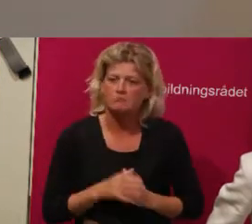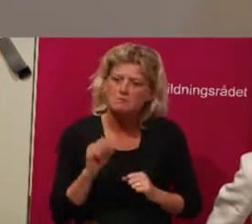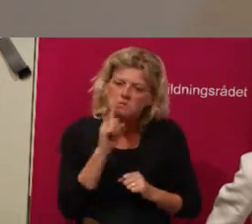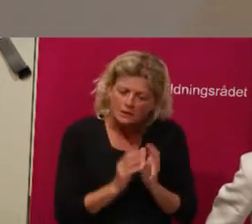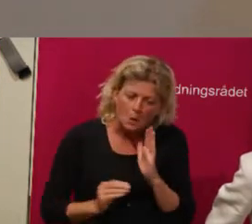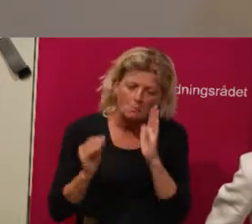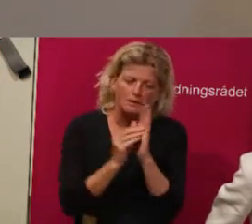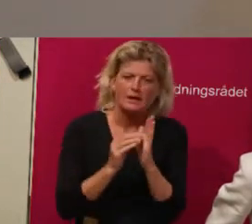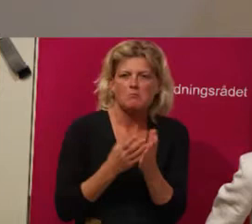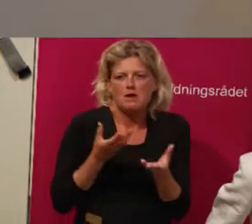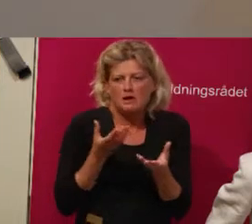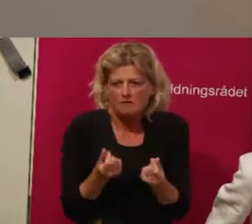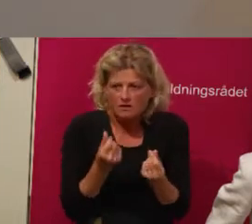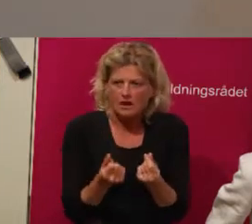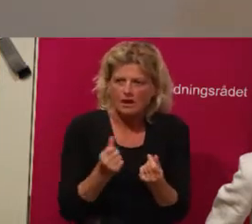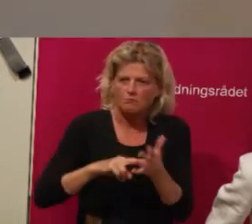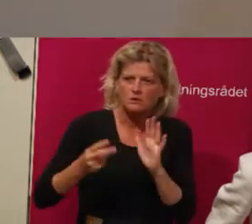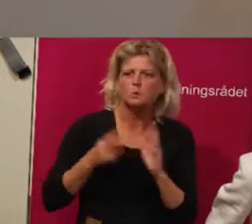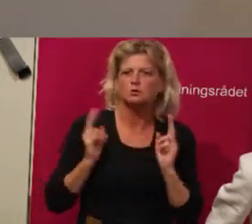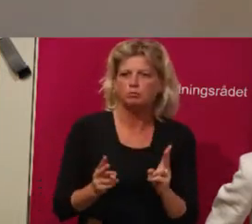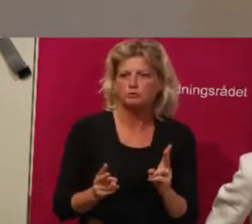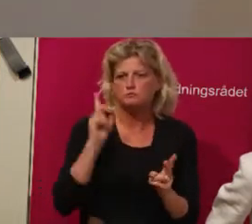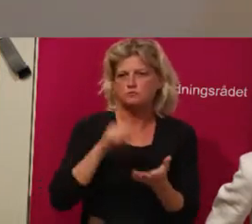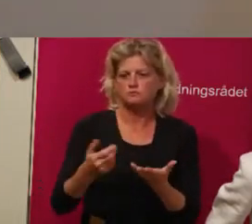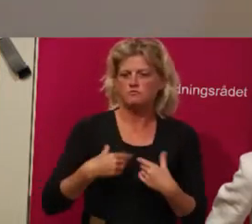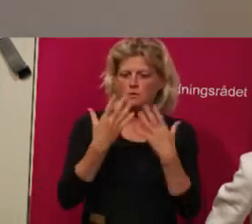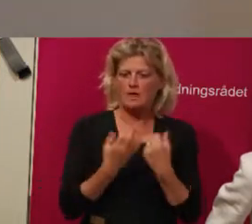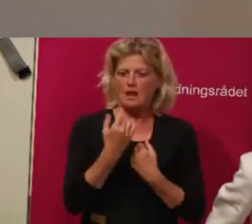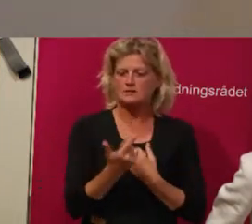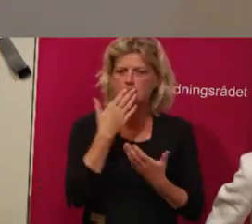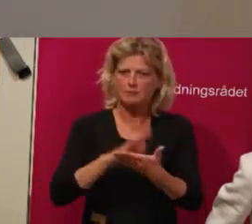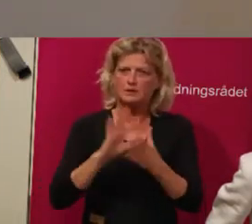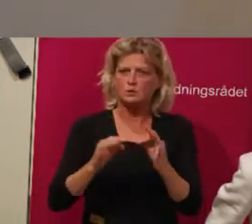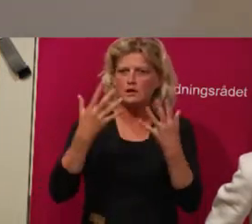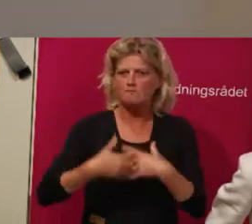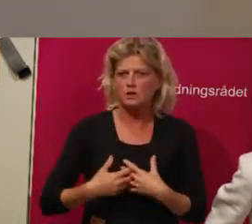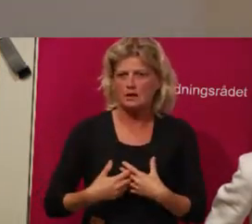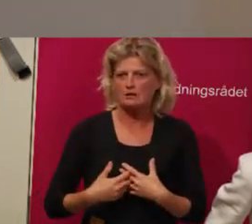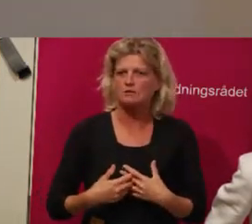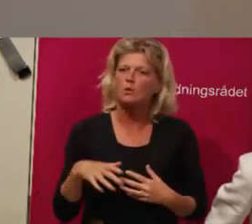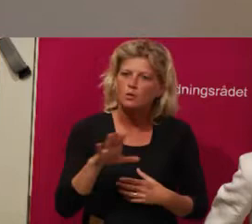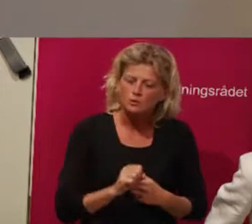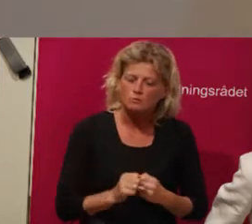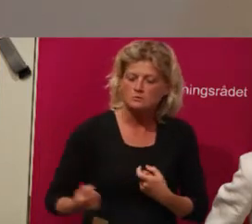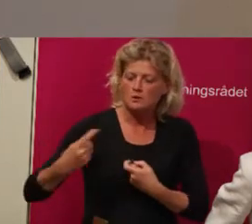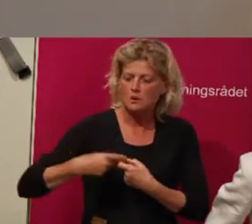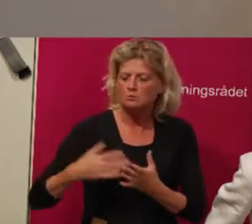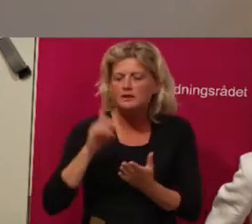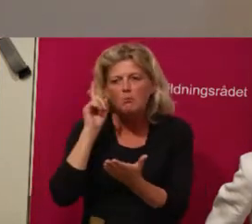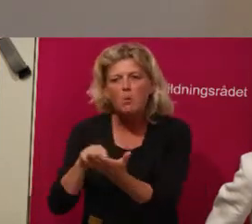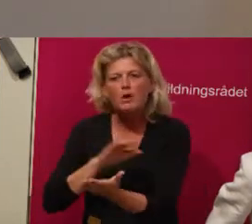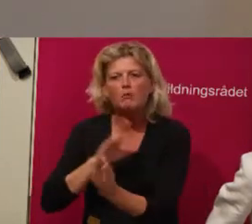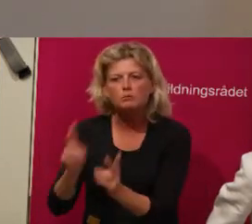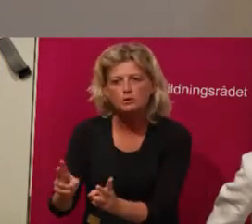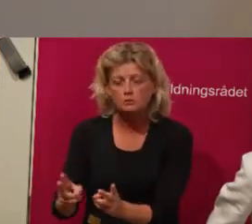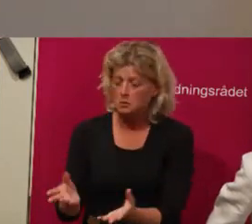alltid komplettera det med kvalitativa metoder. Och man måste sätta det här i relation till de mål som finns. Och det är inte heller